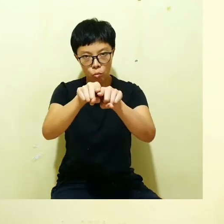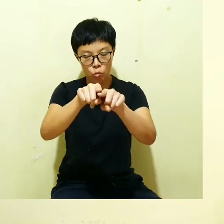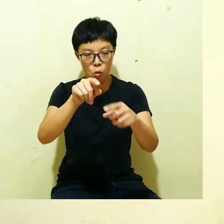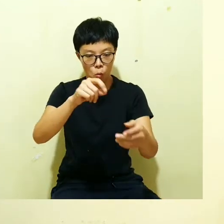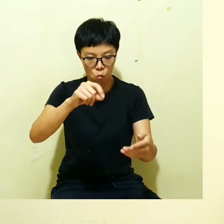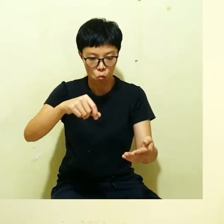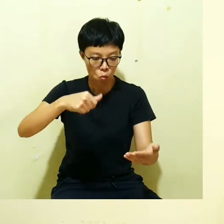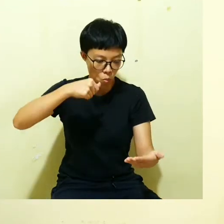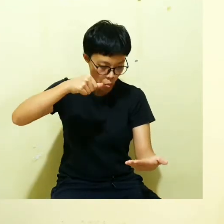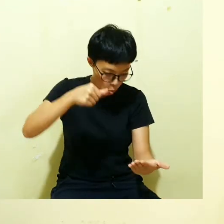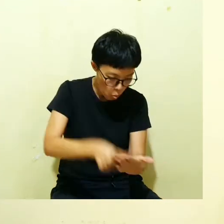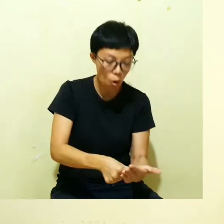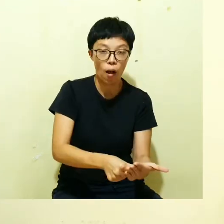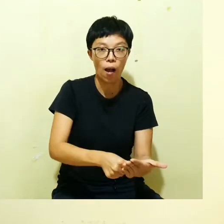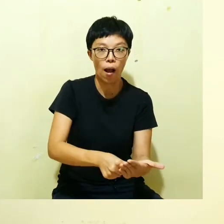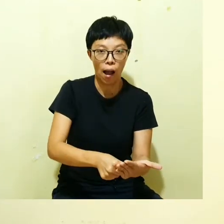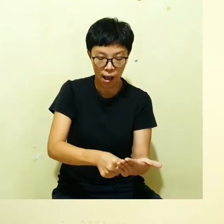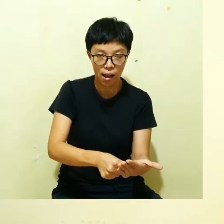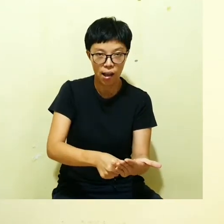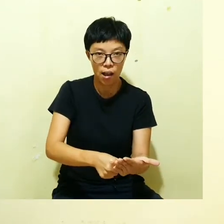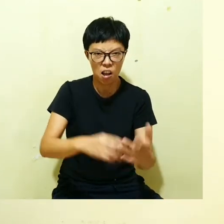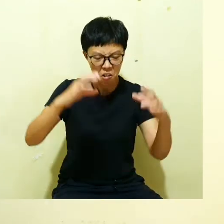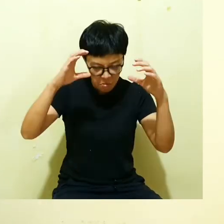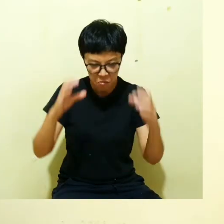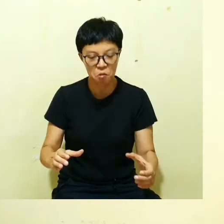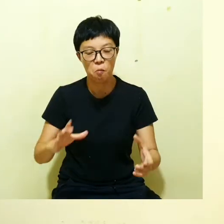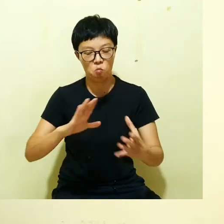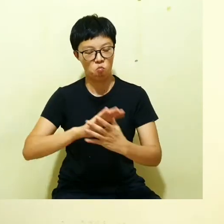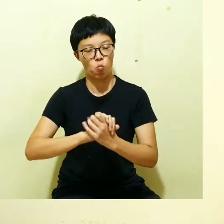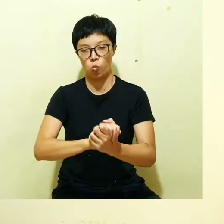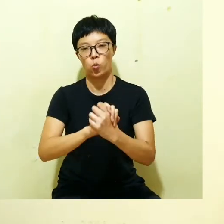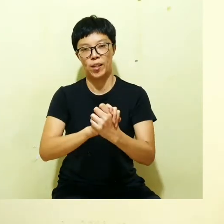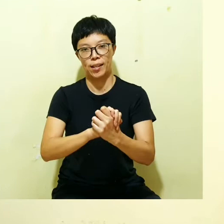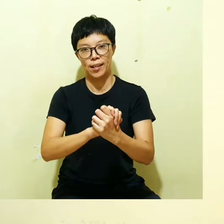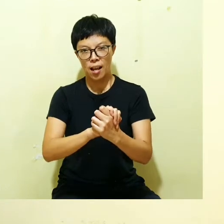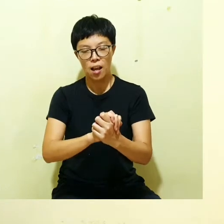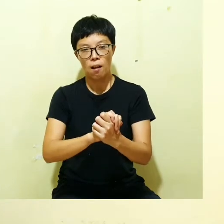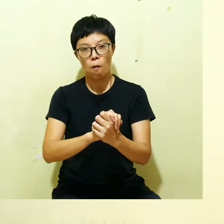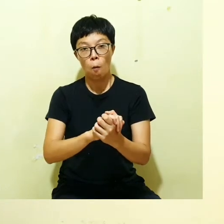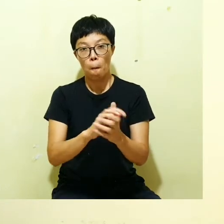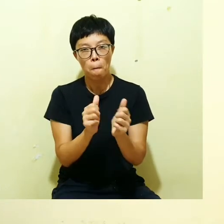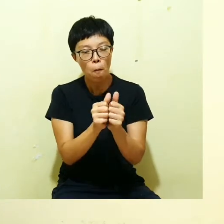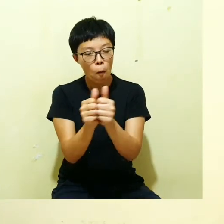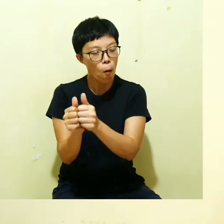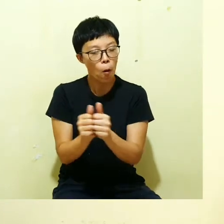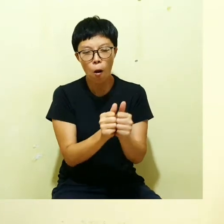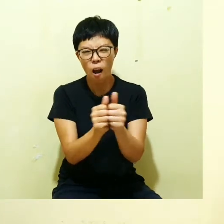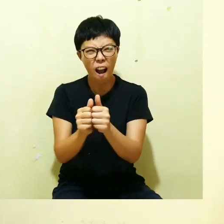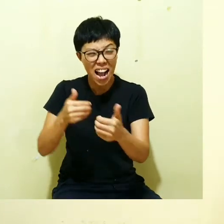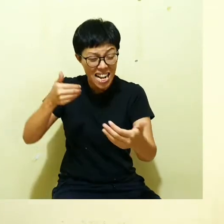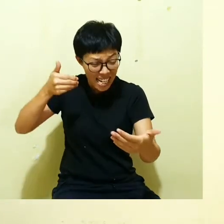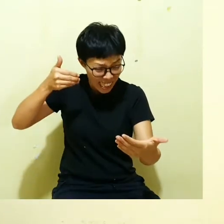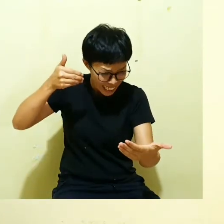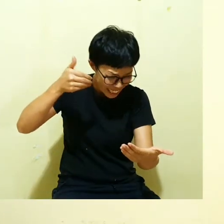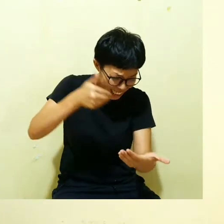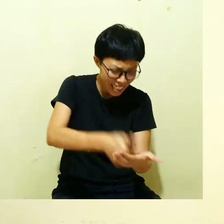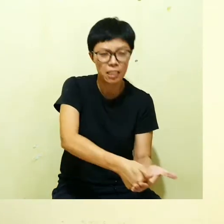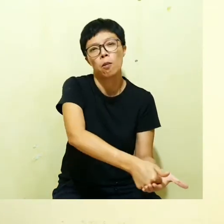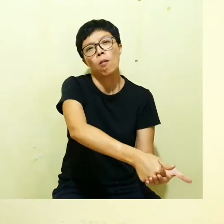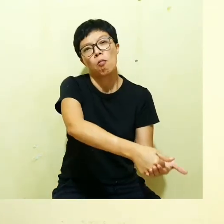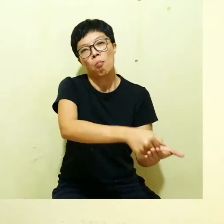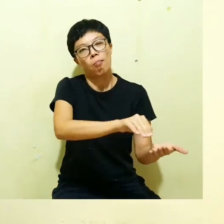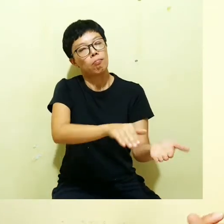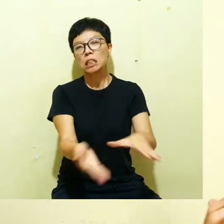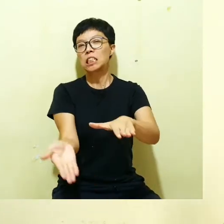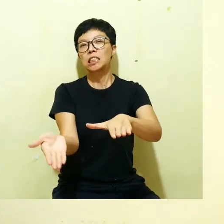啦，其实如果我们可以把它看成是我要和这个人走到我生命的尽头，我觉得这个